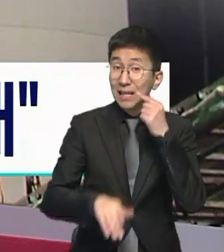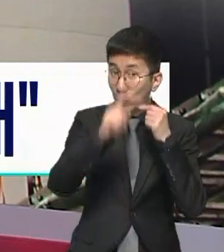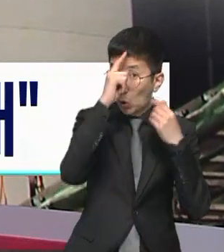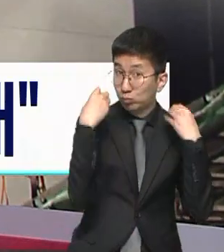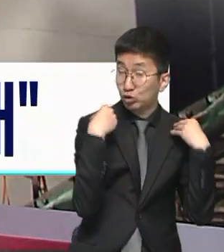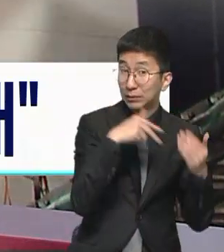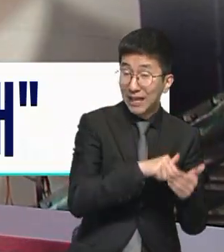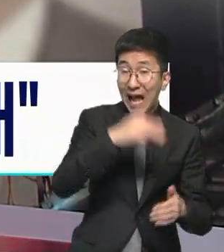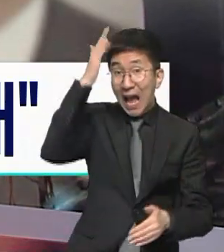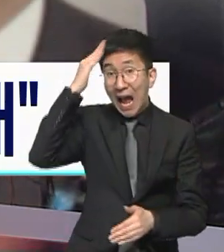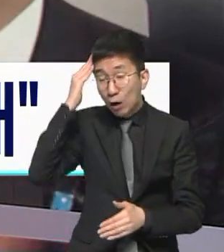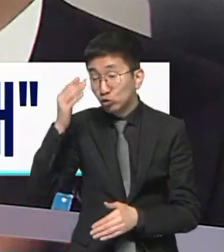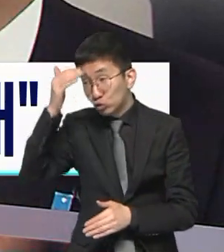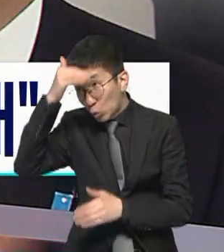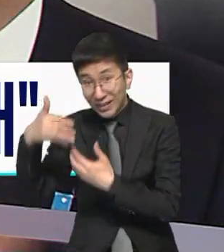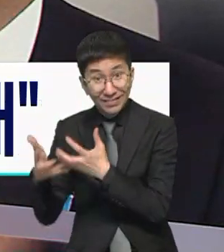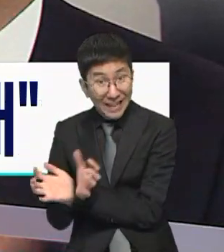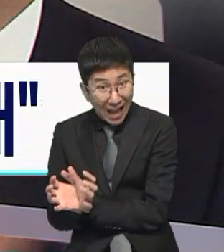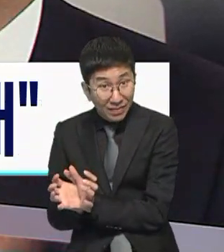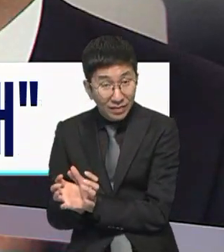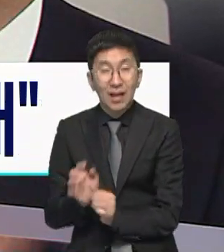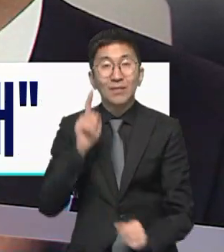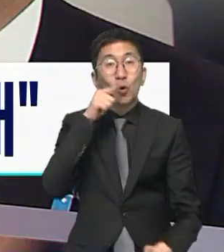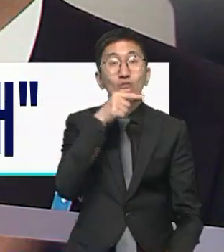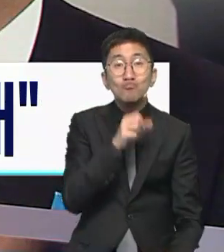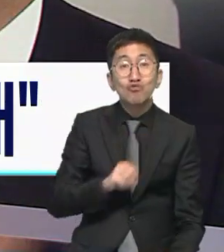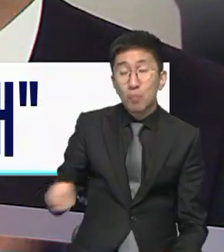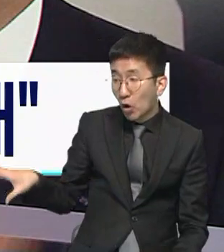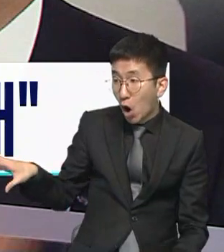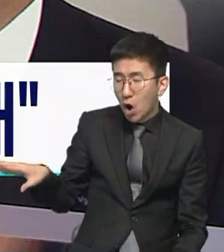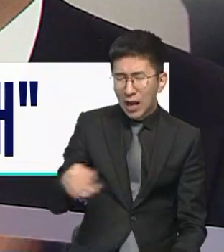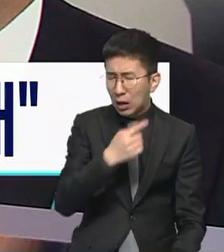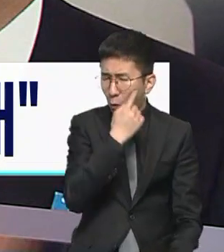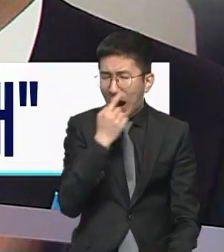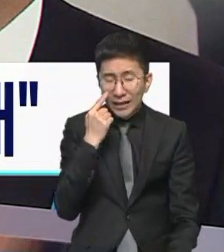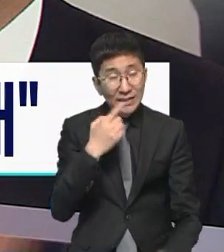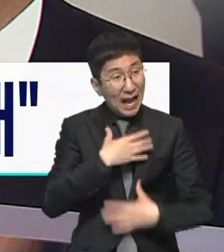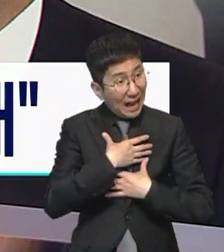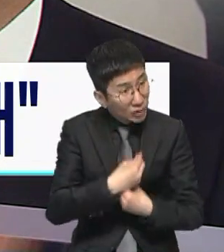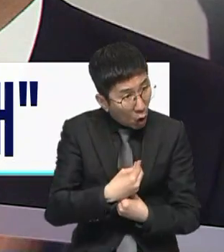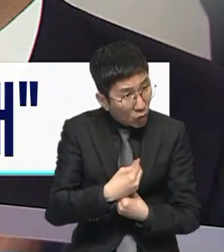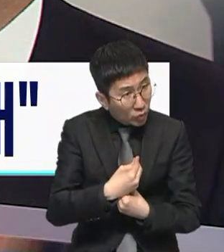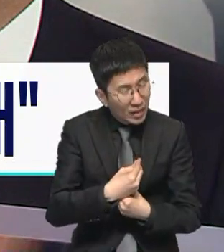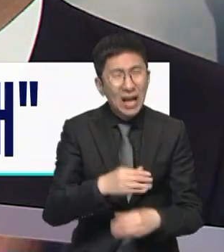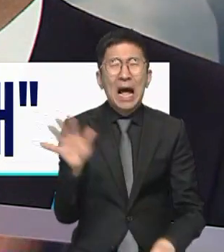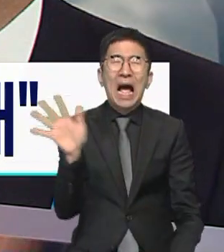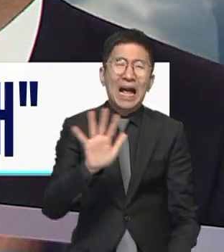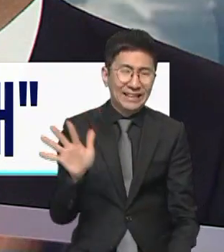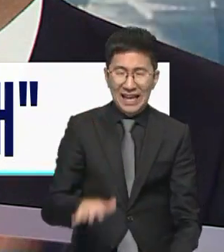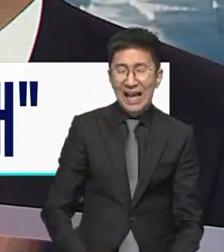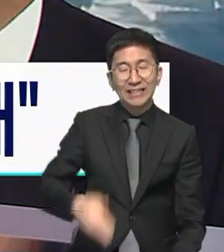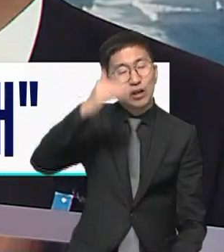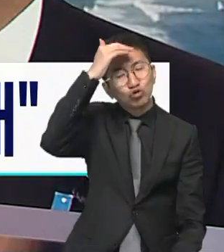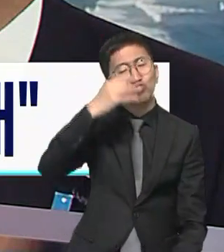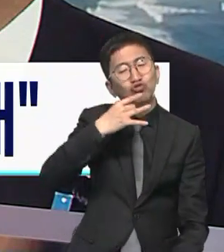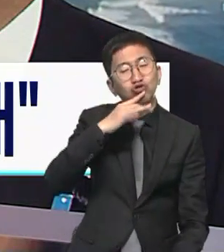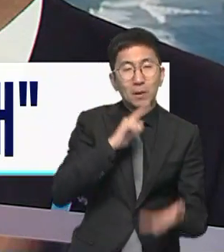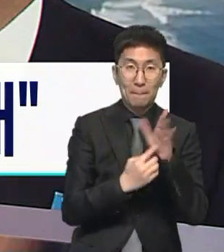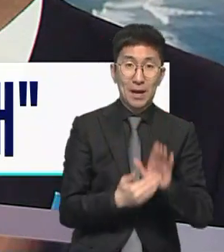그런데 일본 정부는 우리 시찰단이 먼저 오염수에 안전성을 평가하거나 확인하진 않을 거라고 잘라